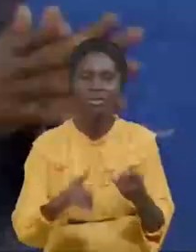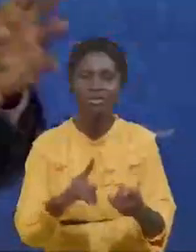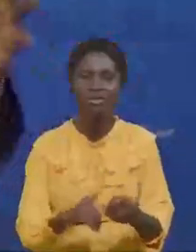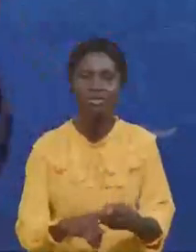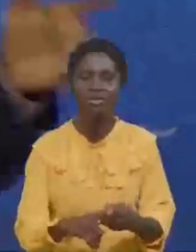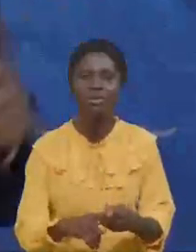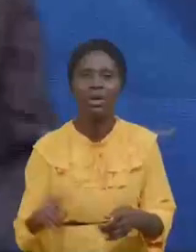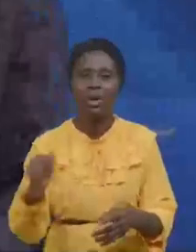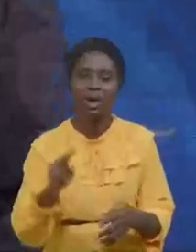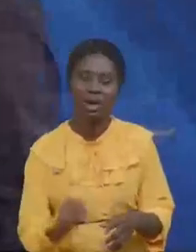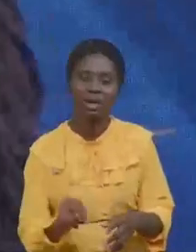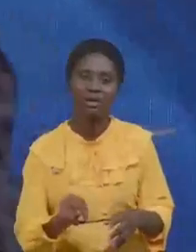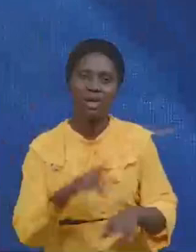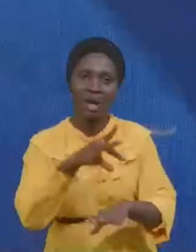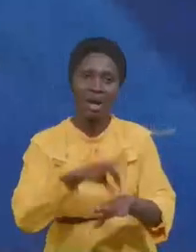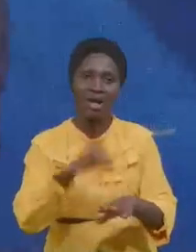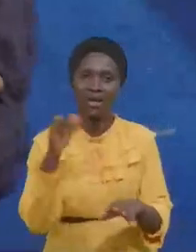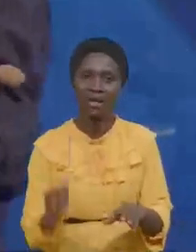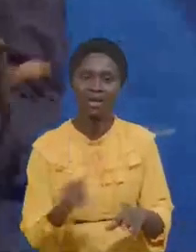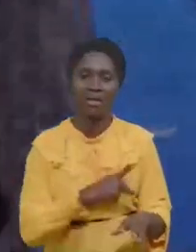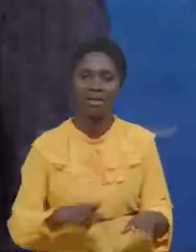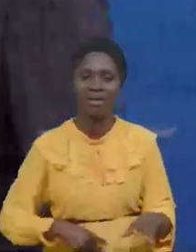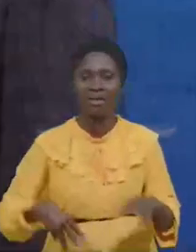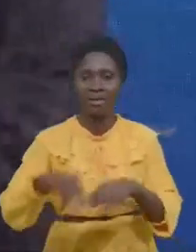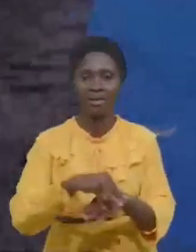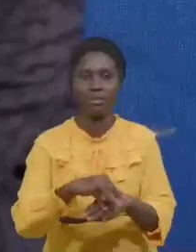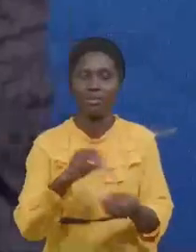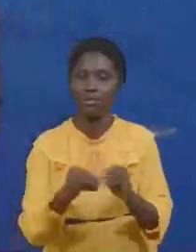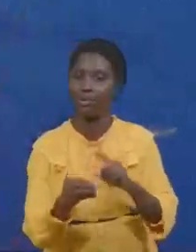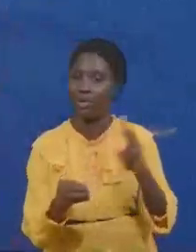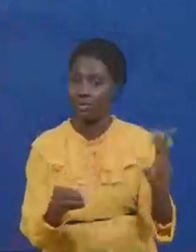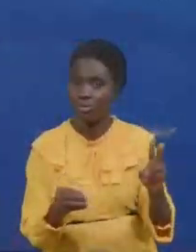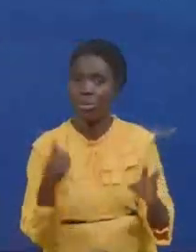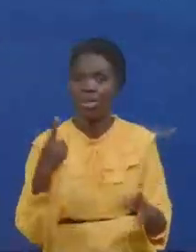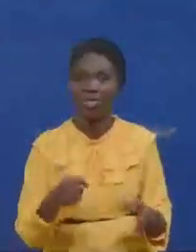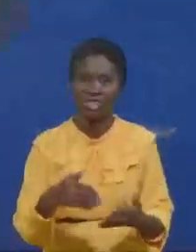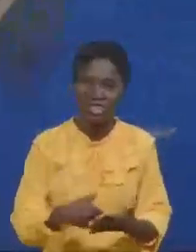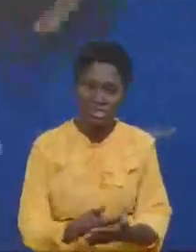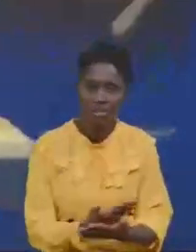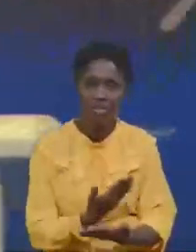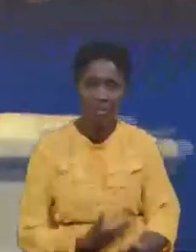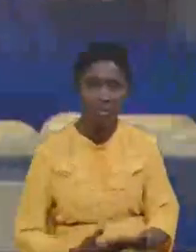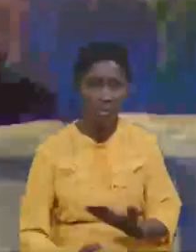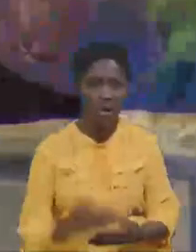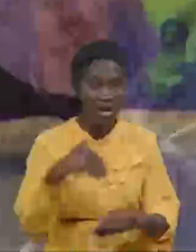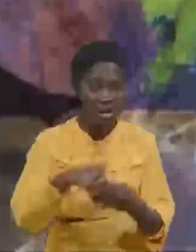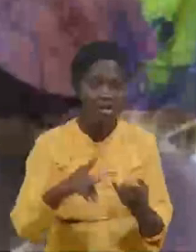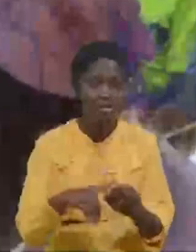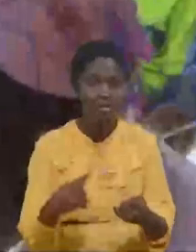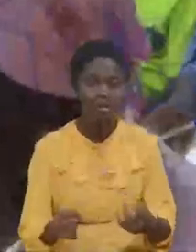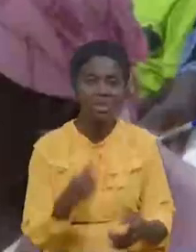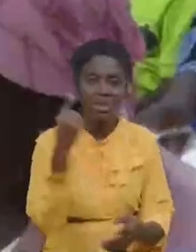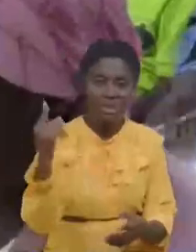royaume terrestre. Deux, la nouvelle naissance dans le royaume éternel. Lorsque